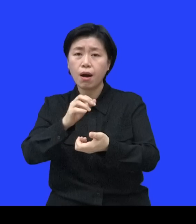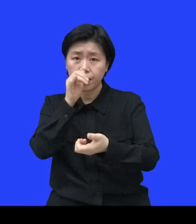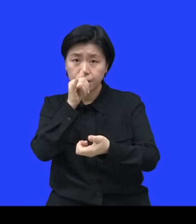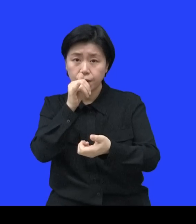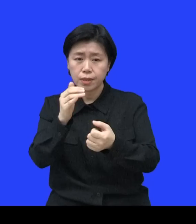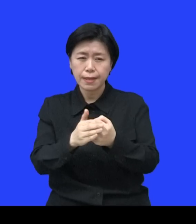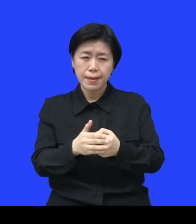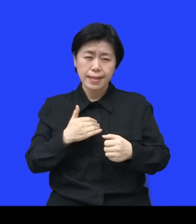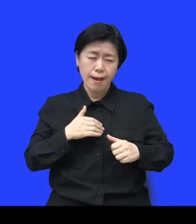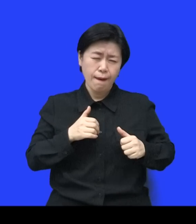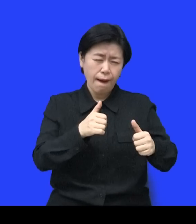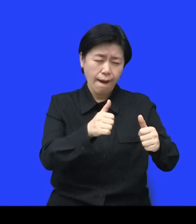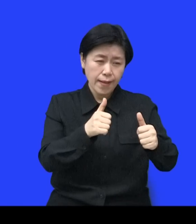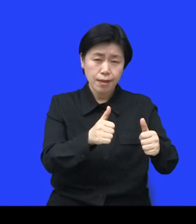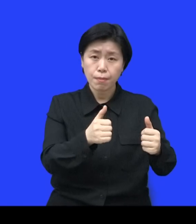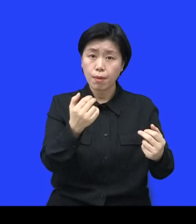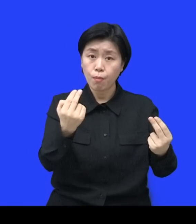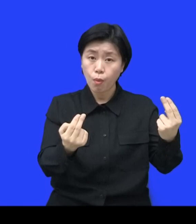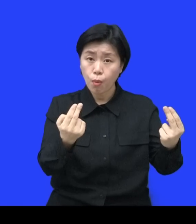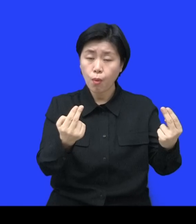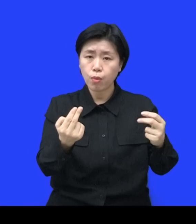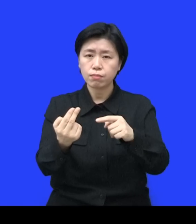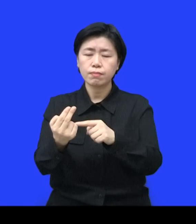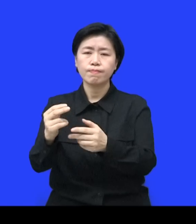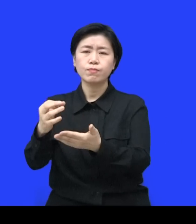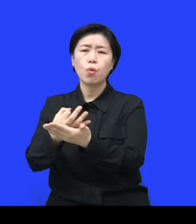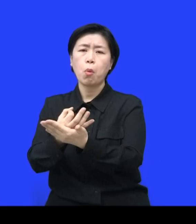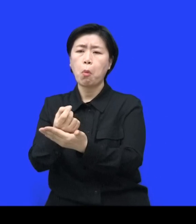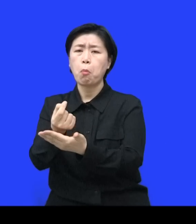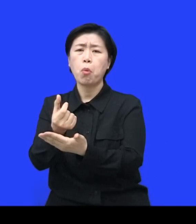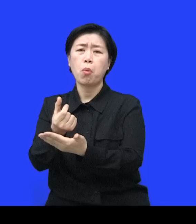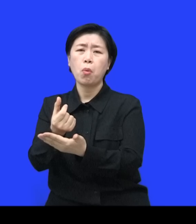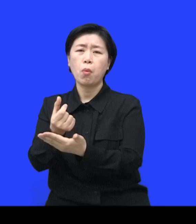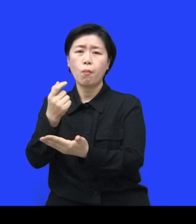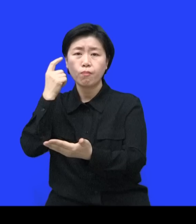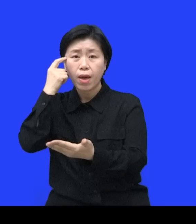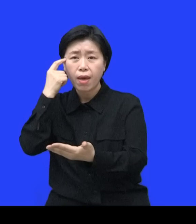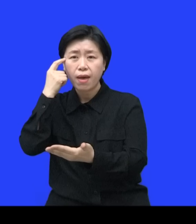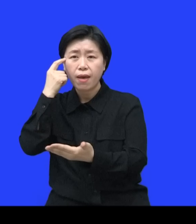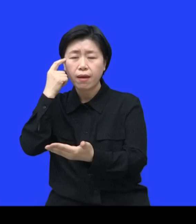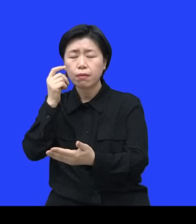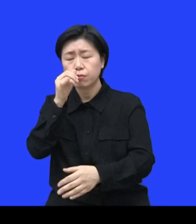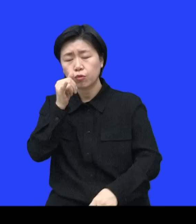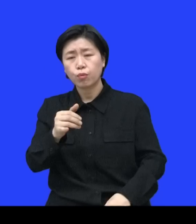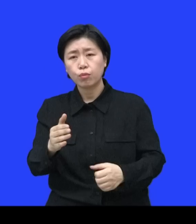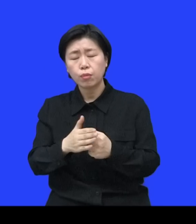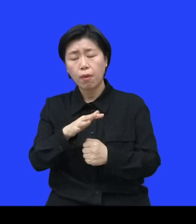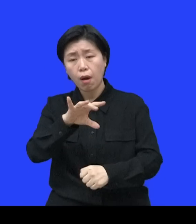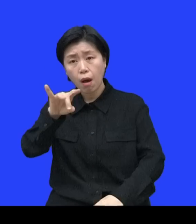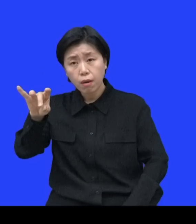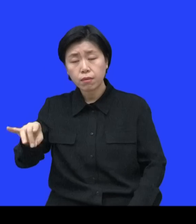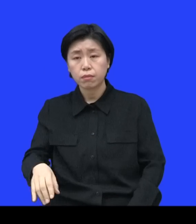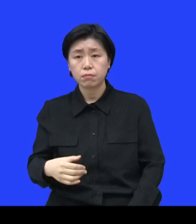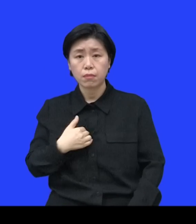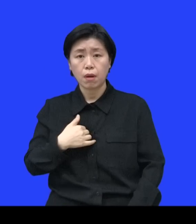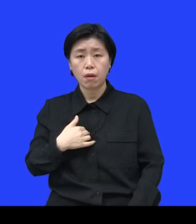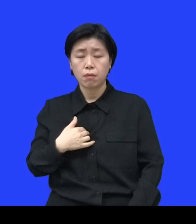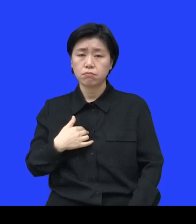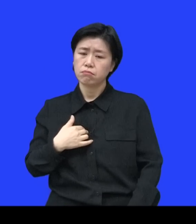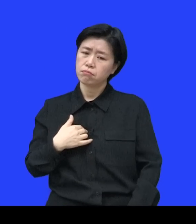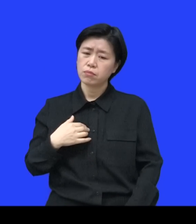내가 투자한 자본만큼, 그러니까 자꾸 이 사업에 대한 마인드가 있으니까 나는 지금 그냥